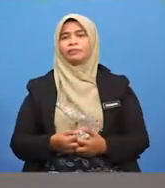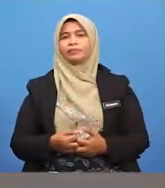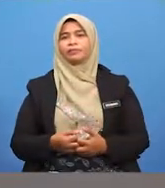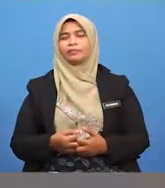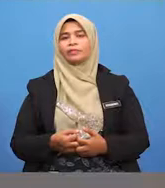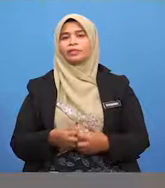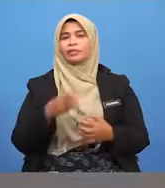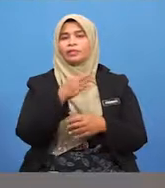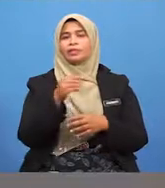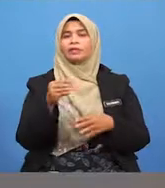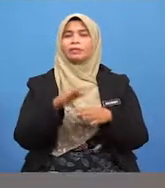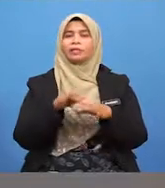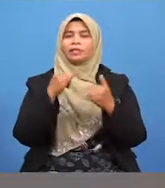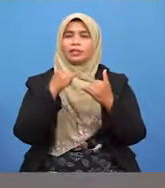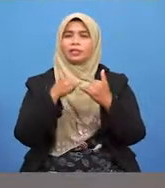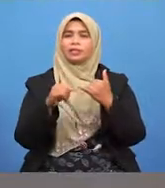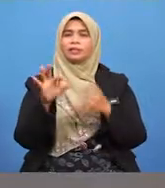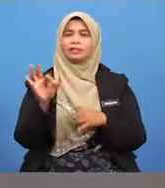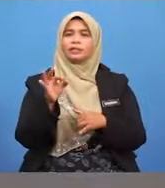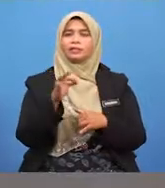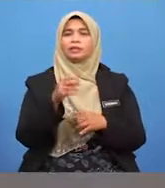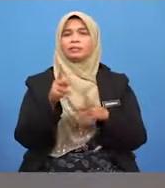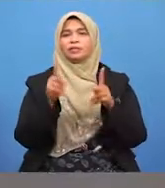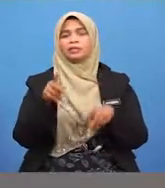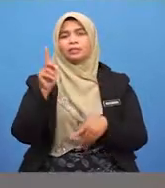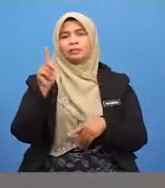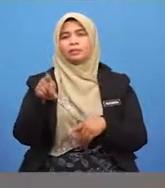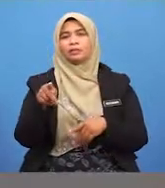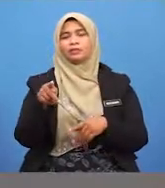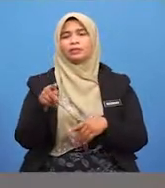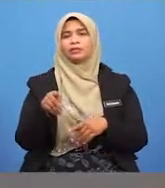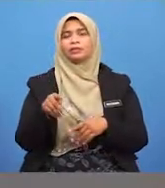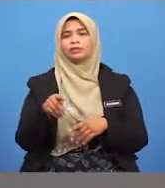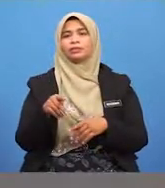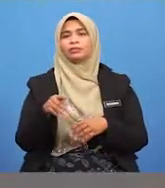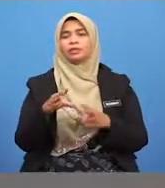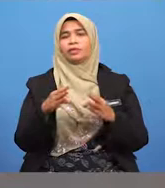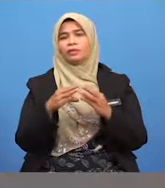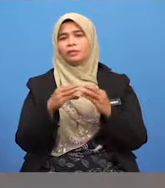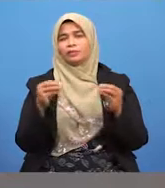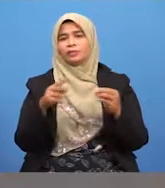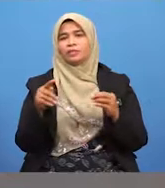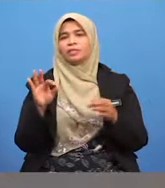dan pada akhir jahitan Plaza perlu matikan jahitan